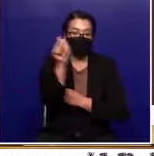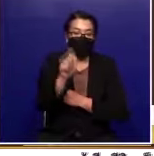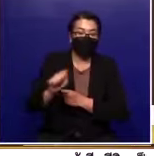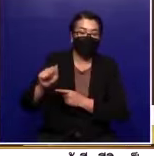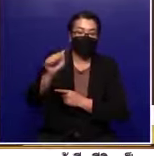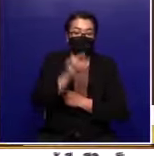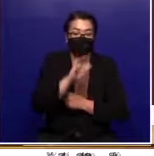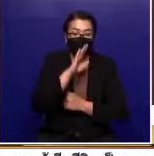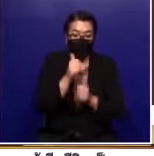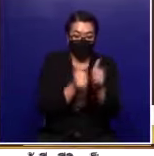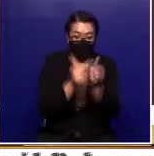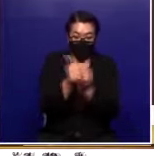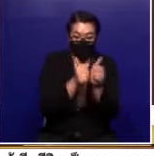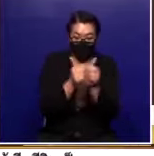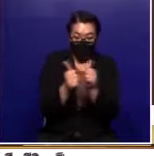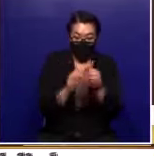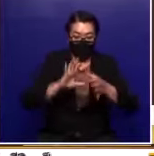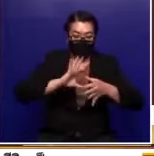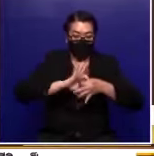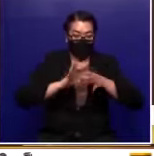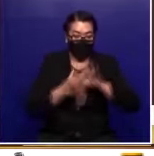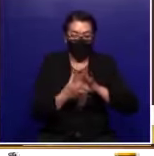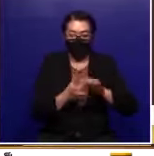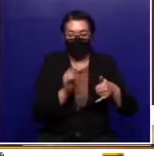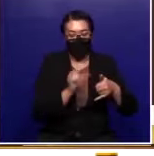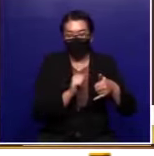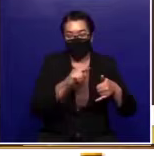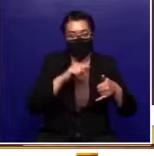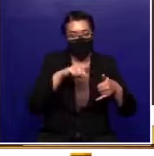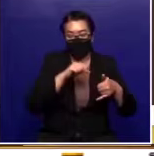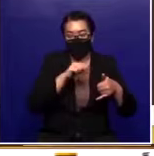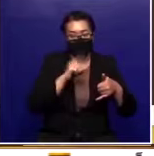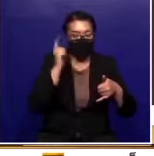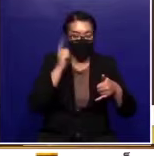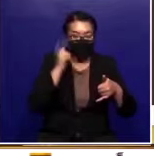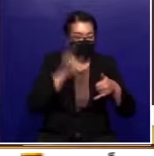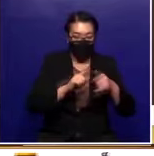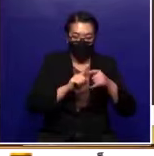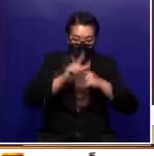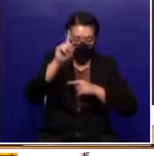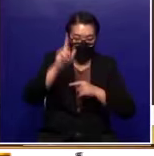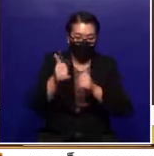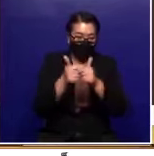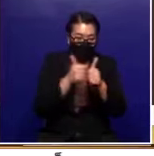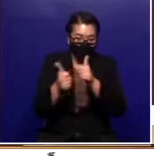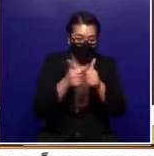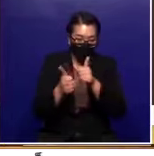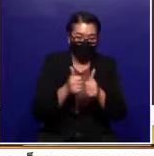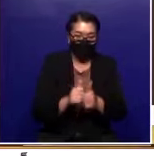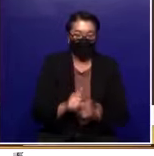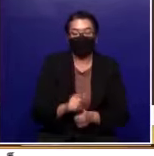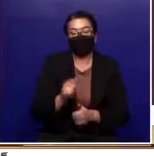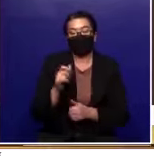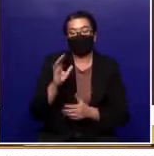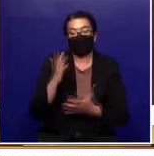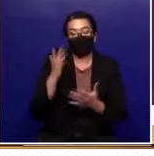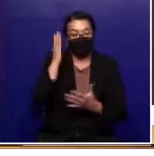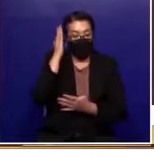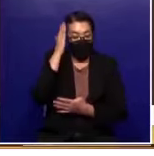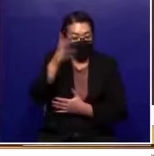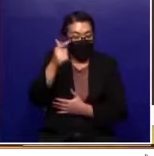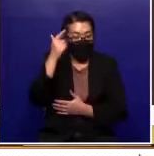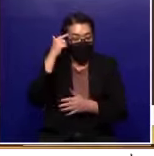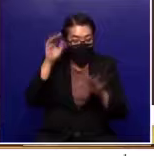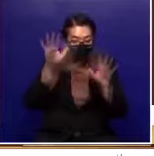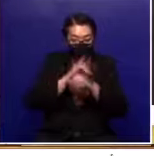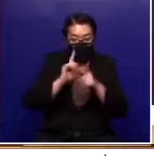ากีฬาอาเซียนกีฬาแหลมทองนี่เด็กๆแล้วนะครับต้องไปแข่งเอเชียนเกมเผลอๆอีกหน่อยเข้าสู่ระดับโอลิมปิกครับเพราะว่าอี